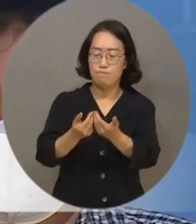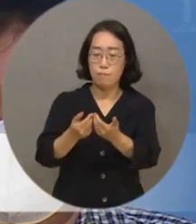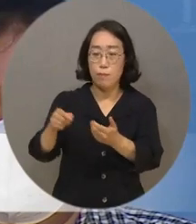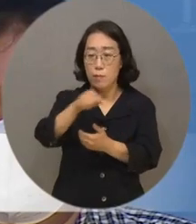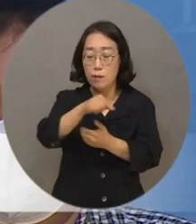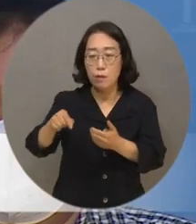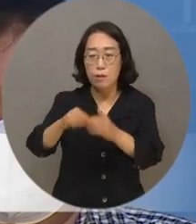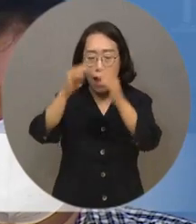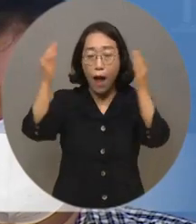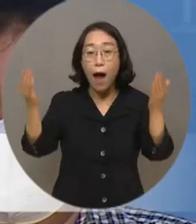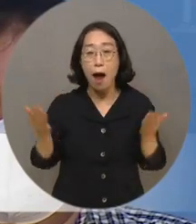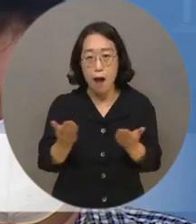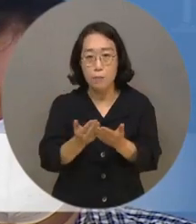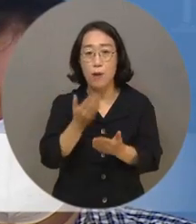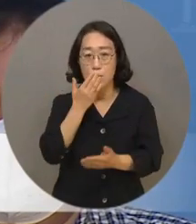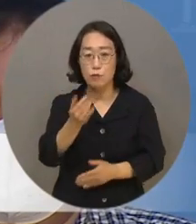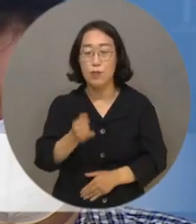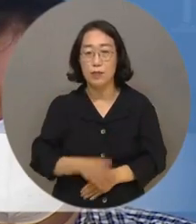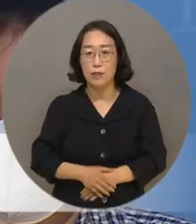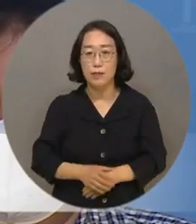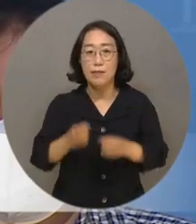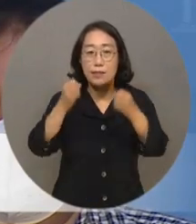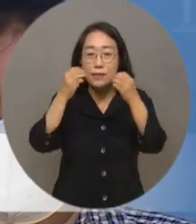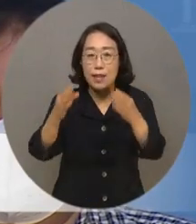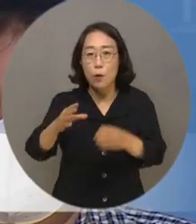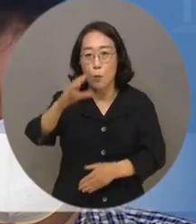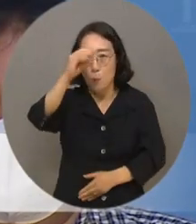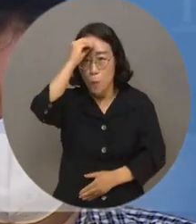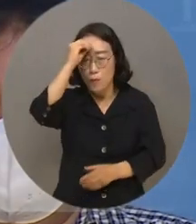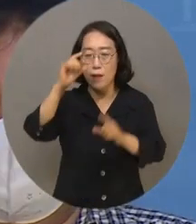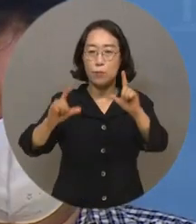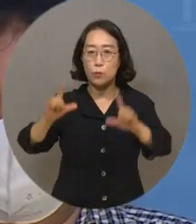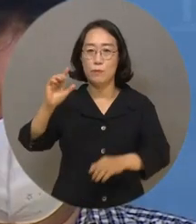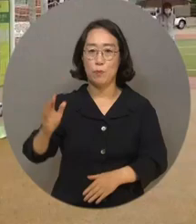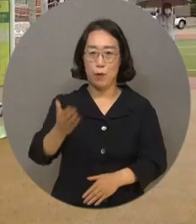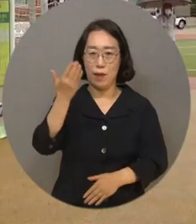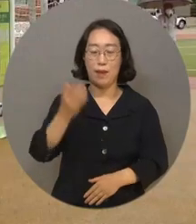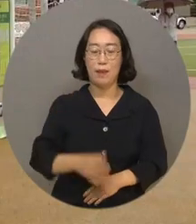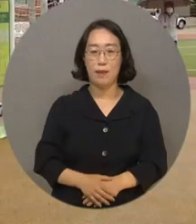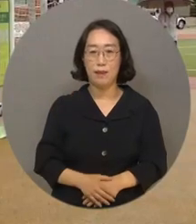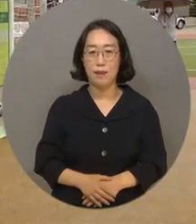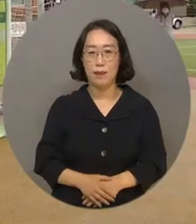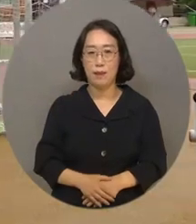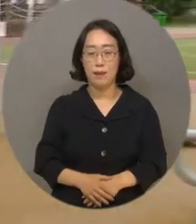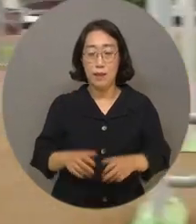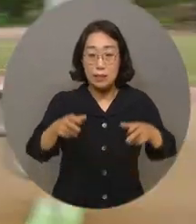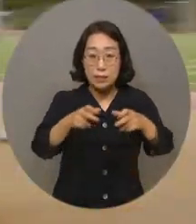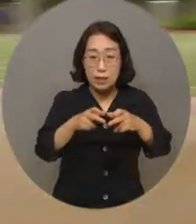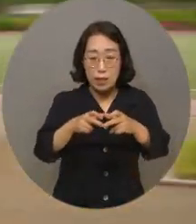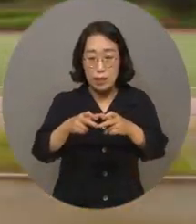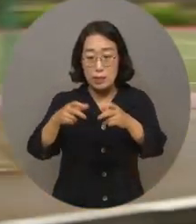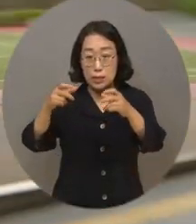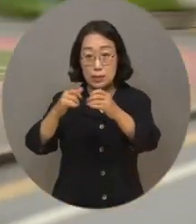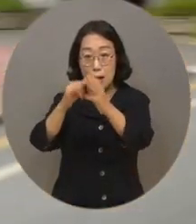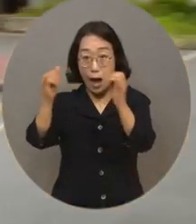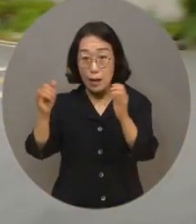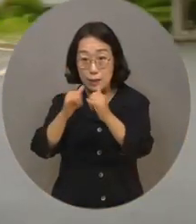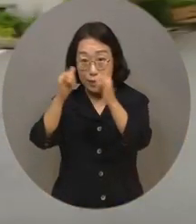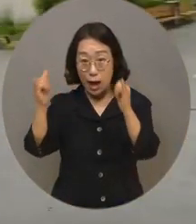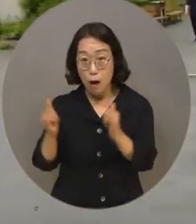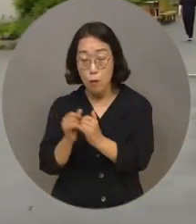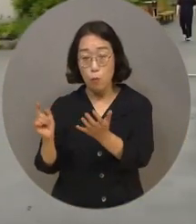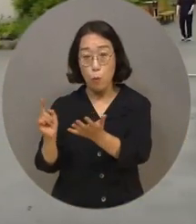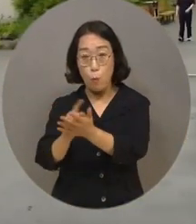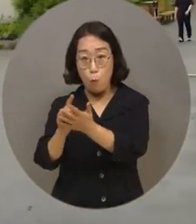함께 아우르며 조정할 수 있는 새로운 모델이 되더라 확실합니다. 장애인의 지역사회 자립이 현실로